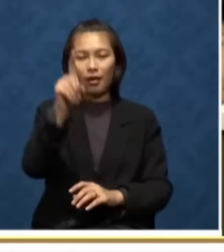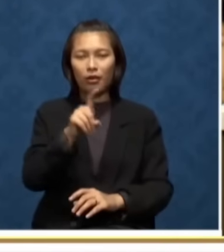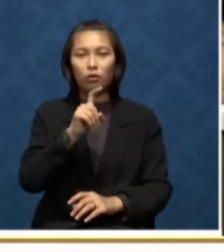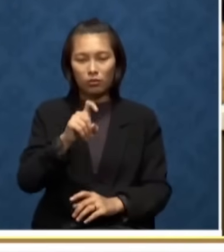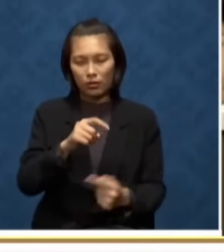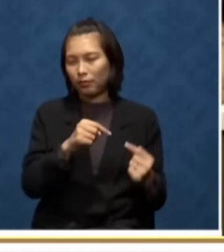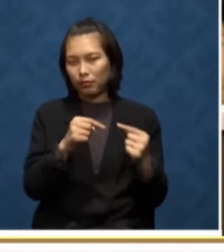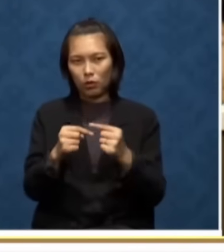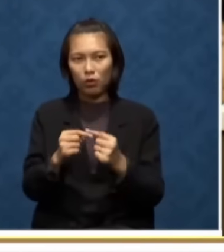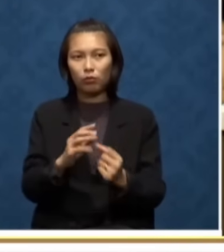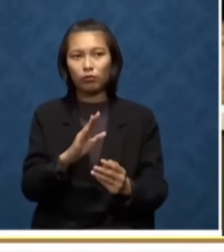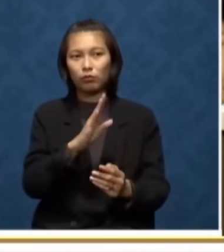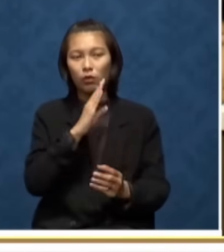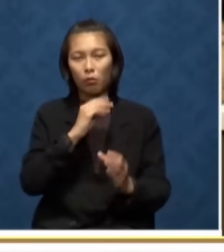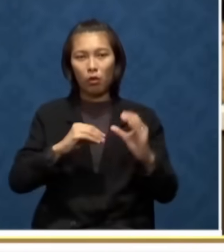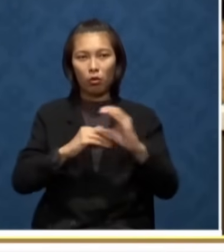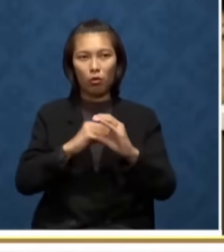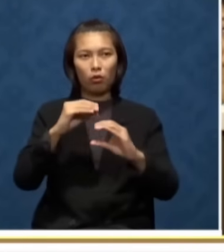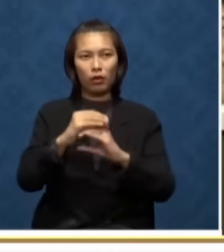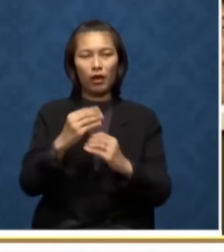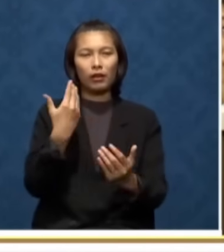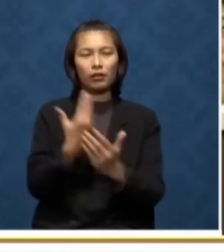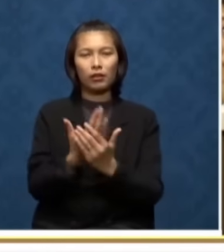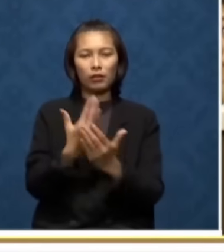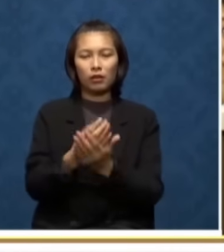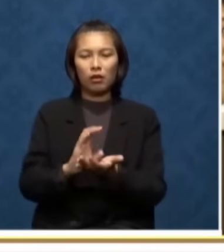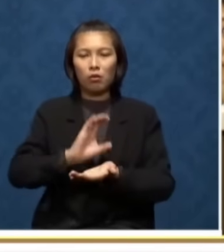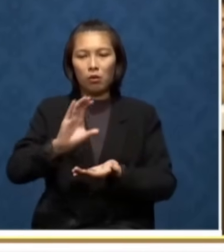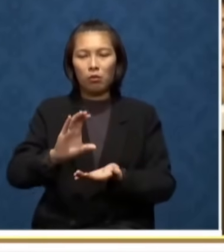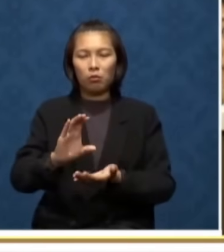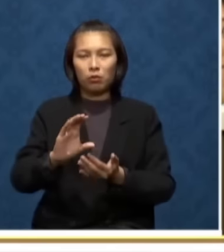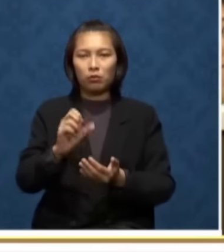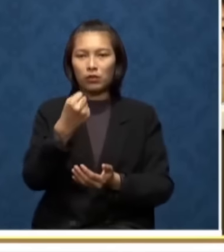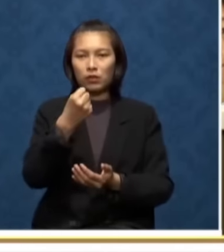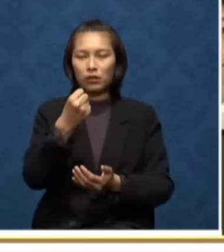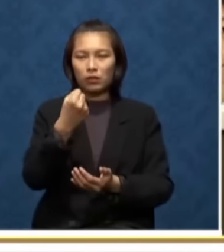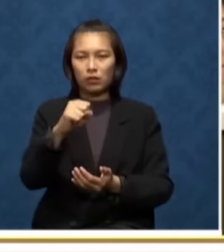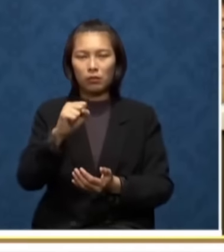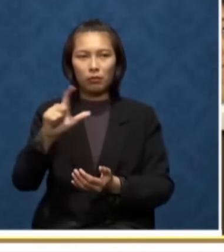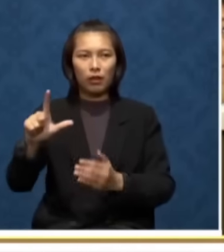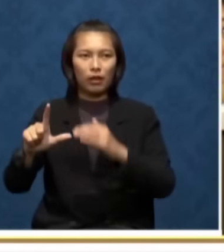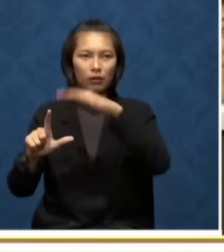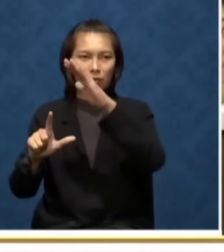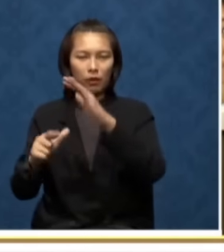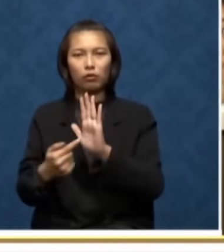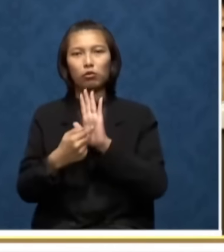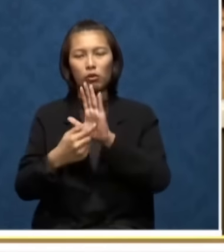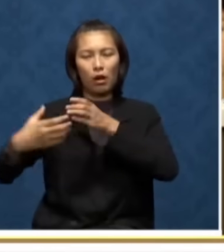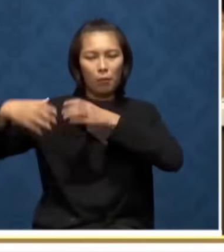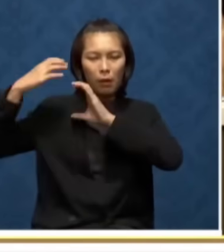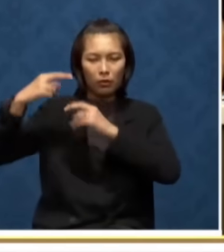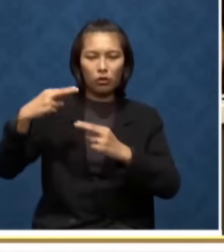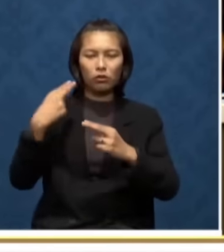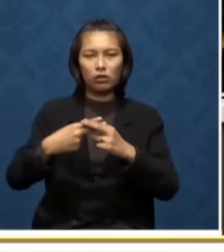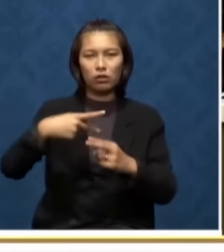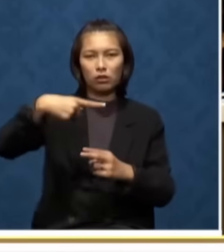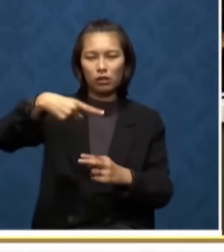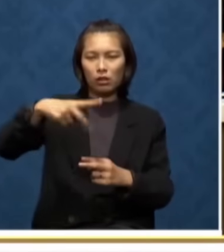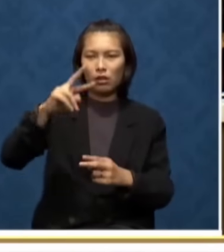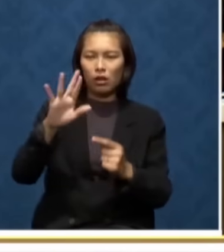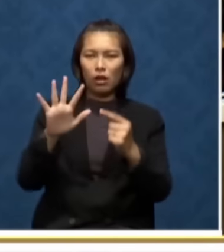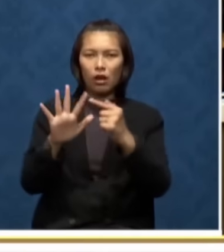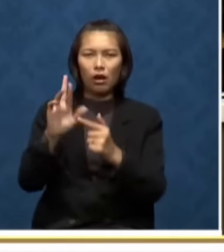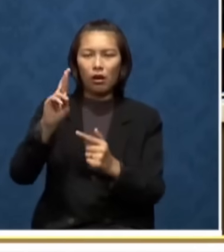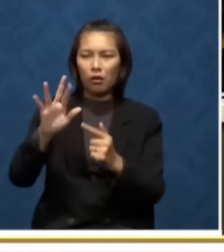โครงการที่ได้งบเกิน 10ล้านบาทเช่นภาพยนตร์เรื่องพระร่วงนะคะพระราชาผู้